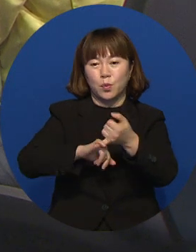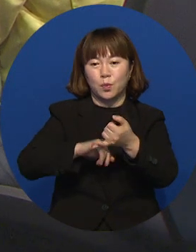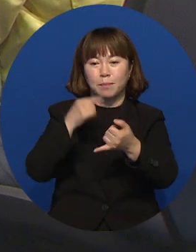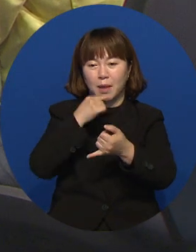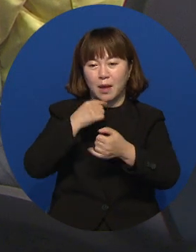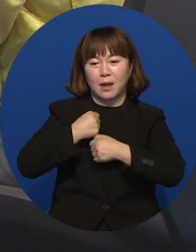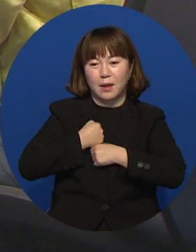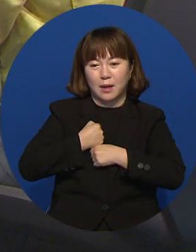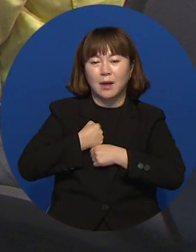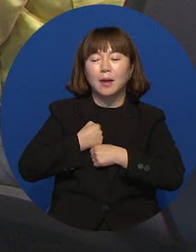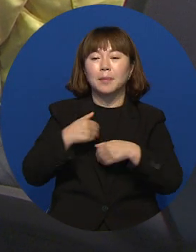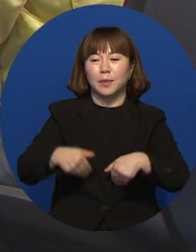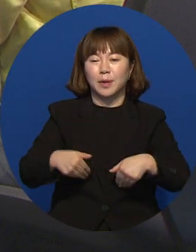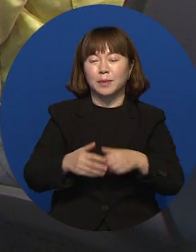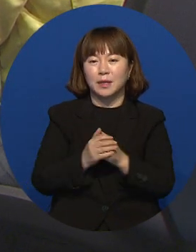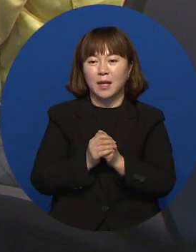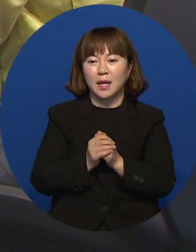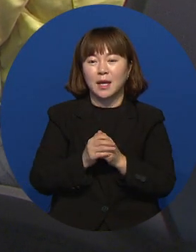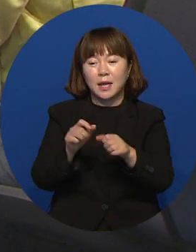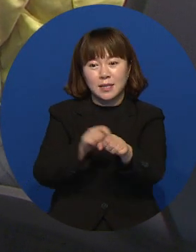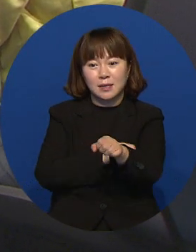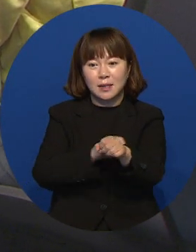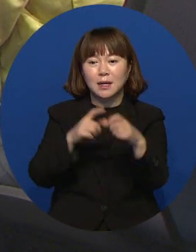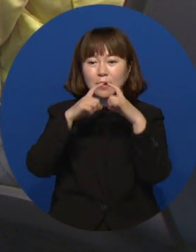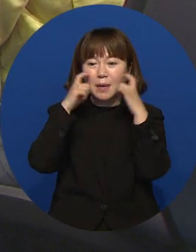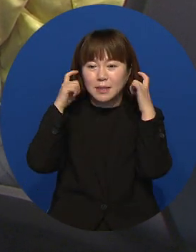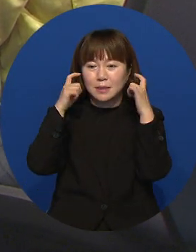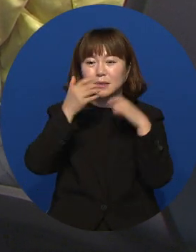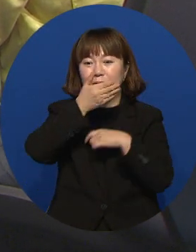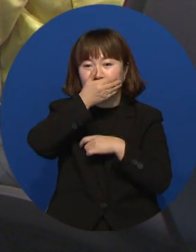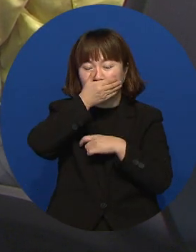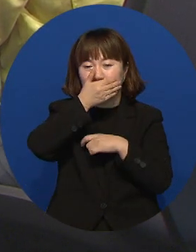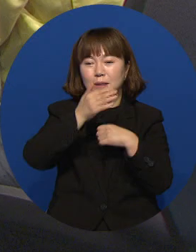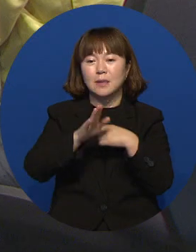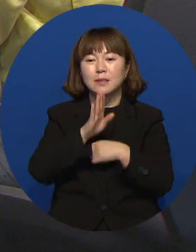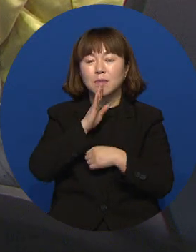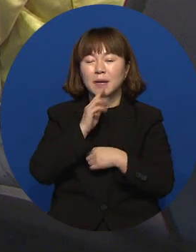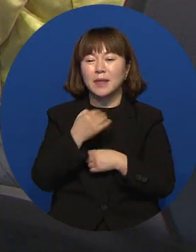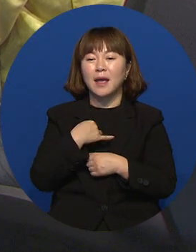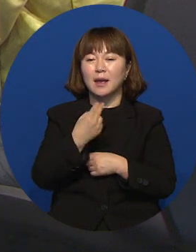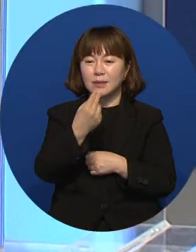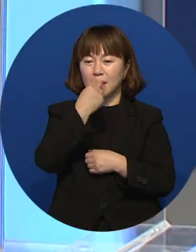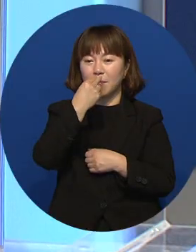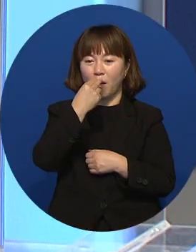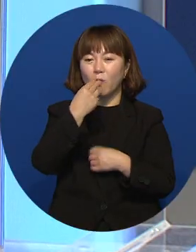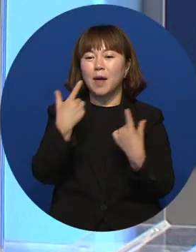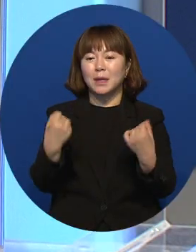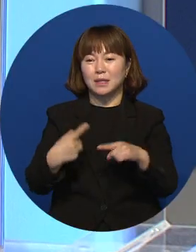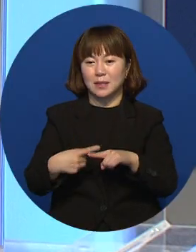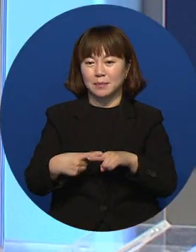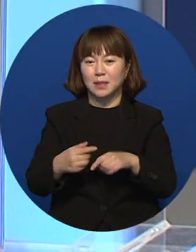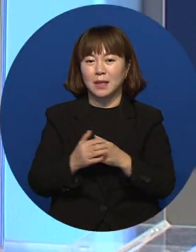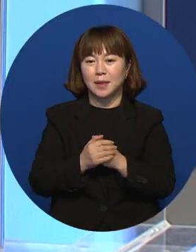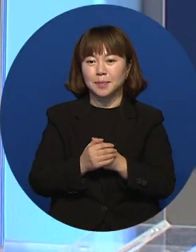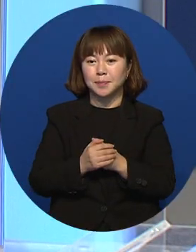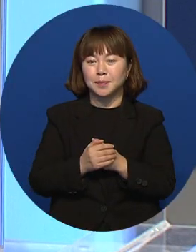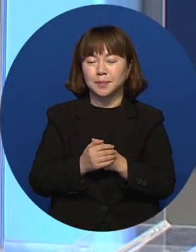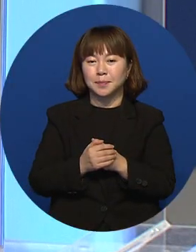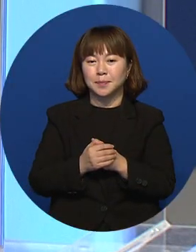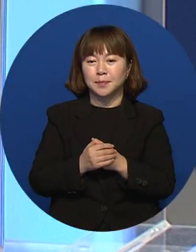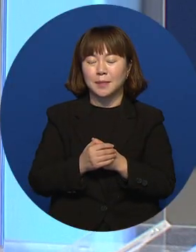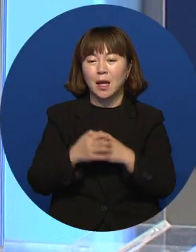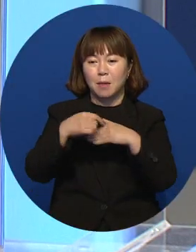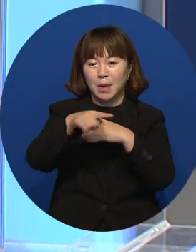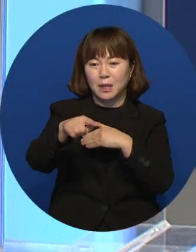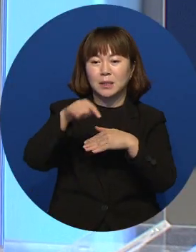요셉의 회장님께서 말씀하셨는데 마스크 쓰기는 정말 생명 줄도 같습니다 그렇기 때문에 그런 마스크를 절대적으로 7 내던 실에서